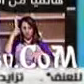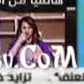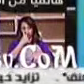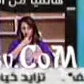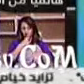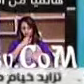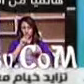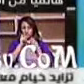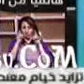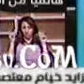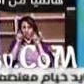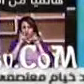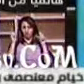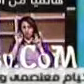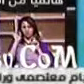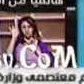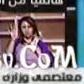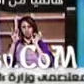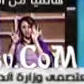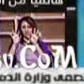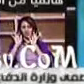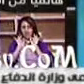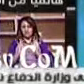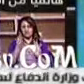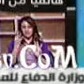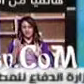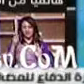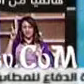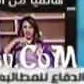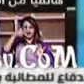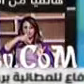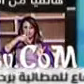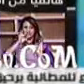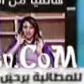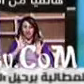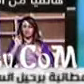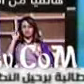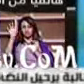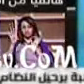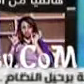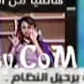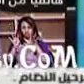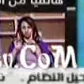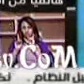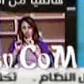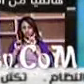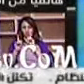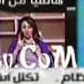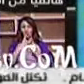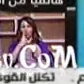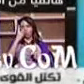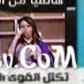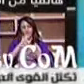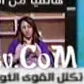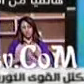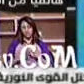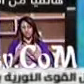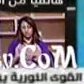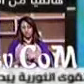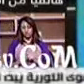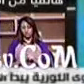بعض الهتافات التي تنادي بالرحيل في 30 يونيو القادم وعدم التنازل عن المط طيب